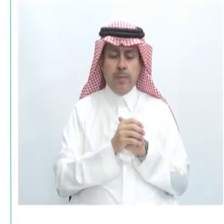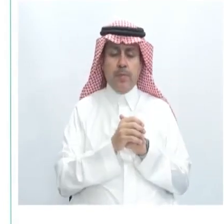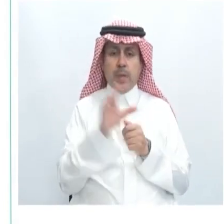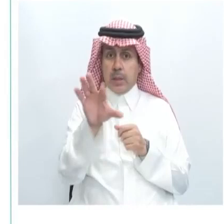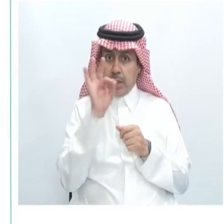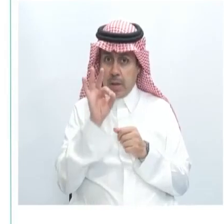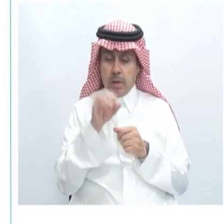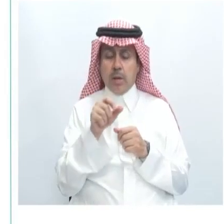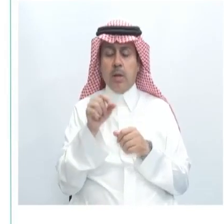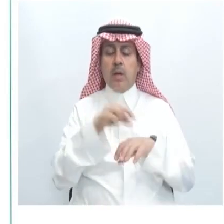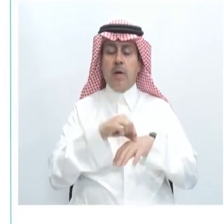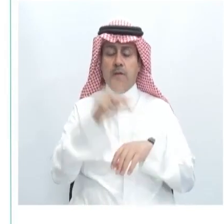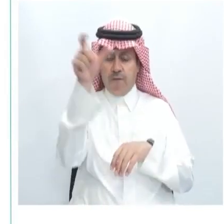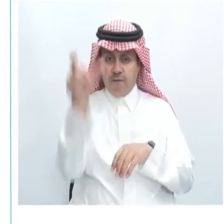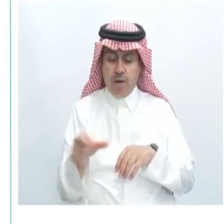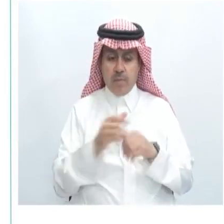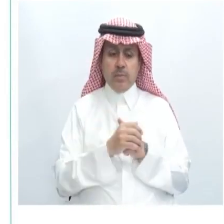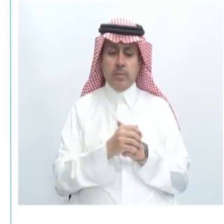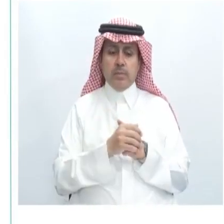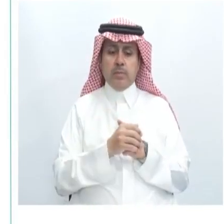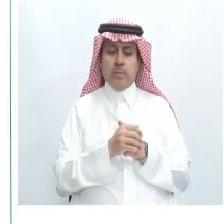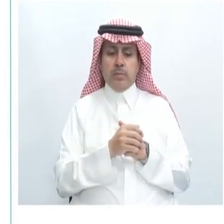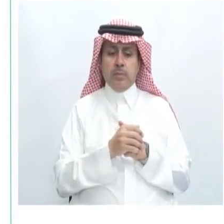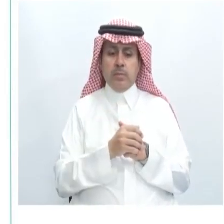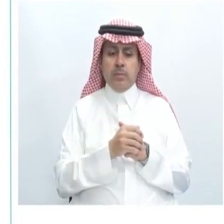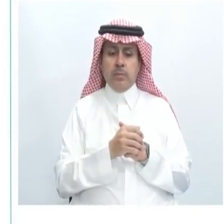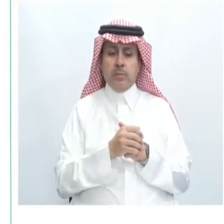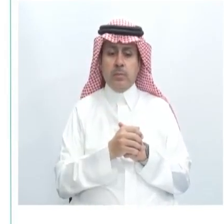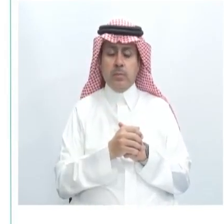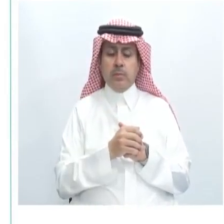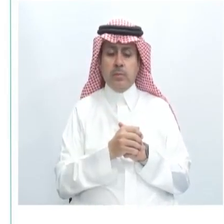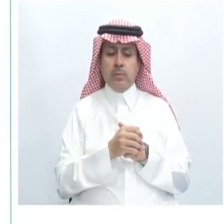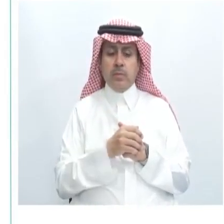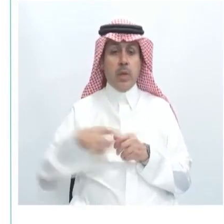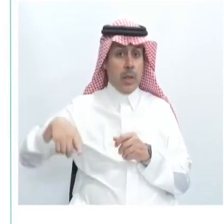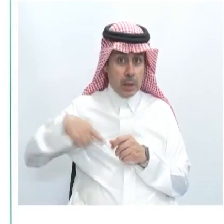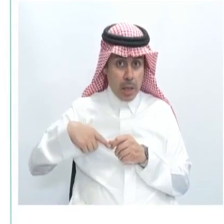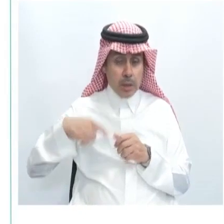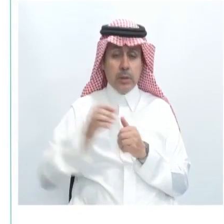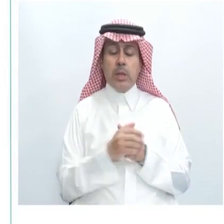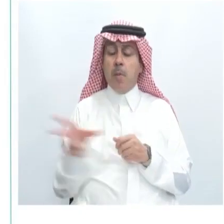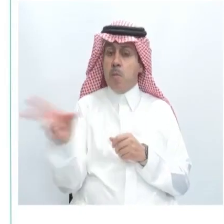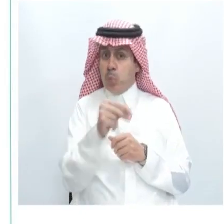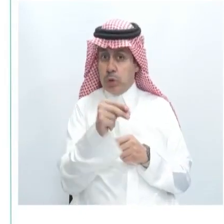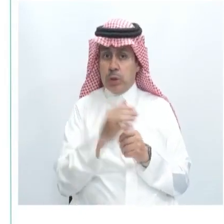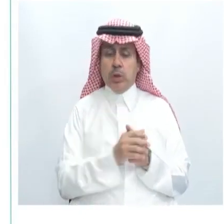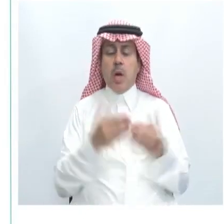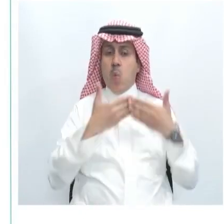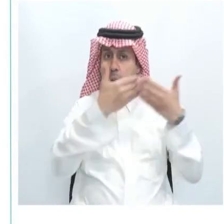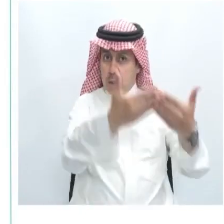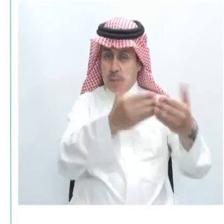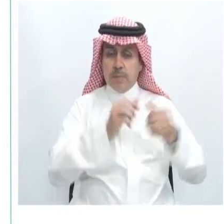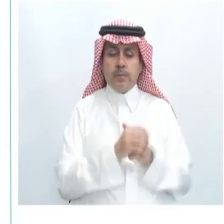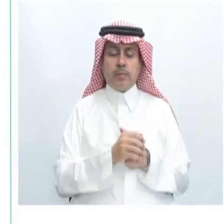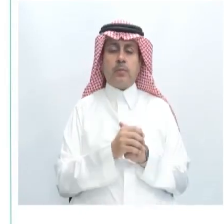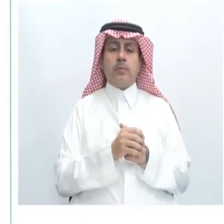فئه في هذا السوق اذا تنتقل الى ماذا الى اداره المنتج او الخدمه تقوم مع اداره